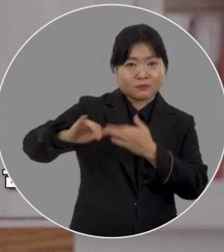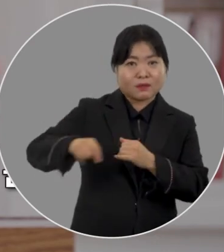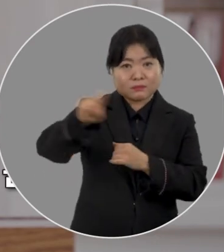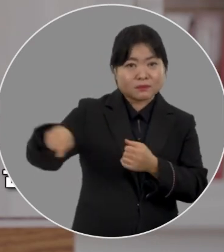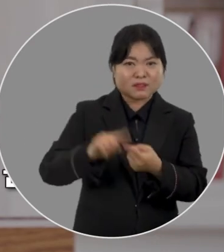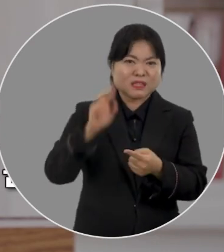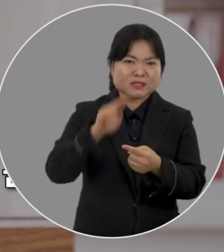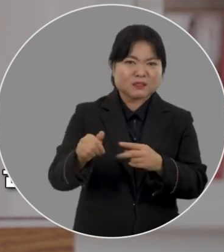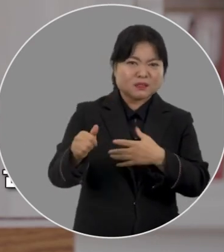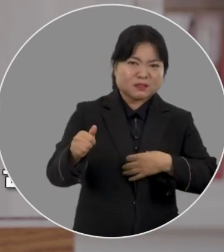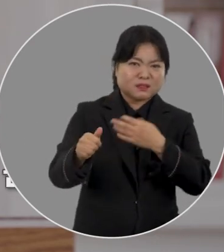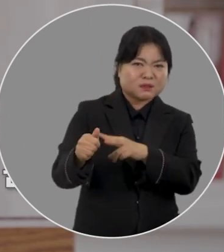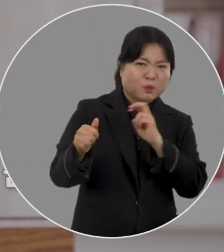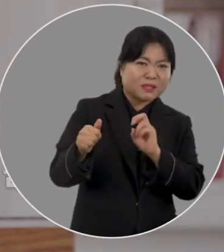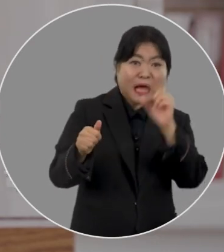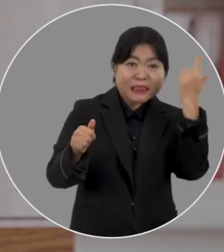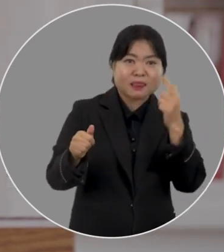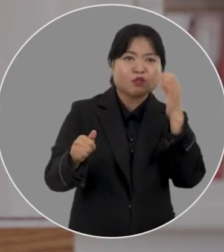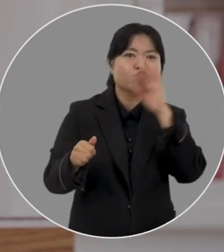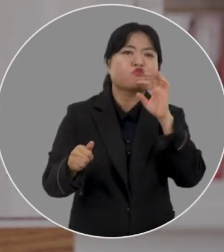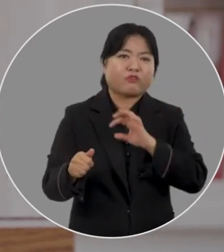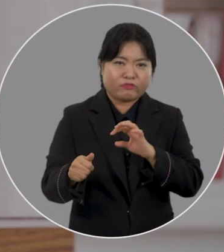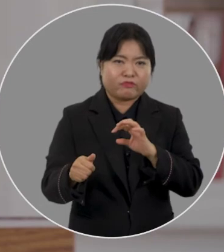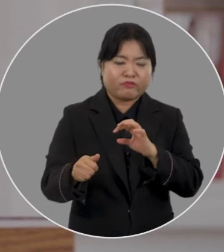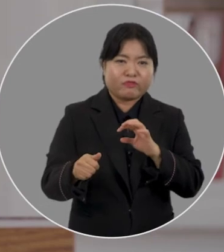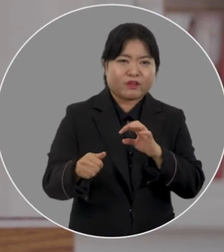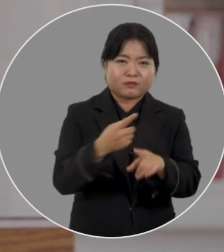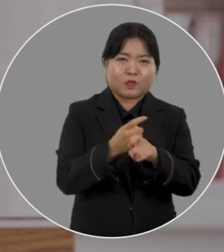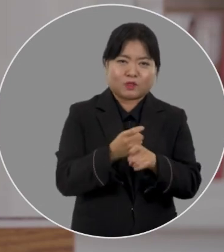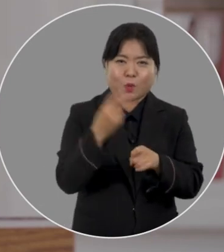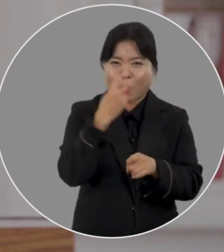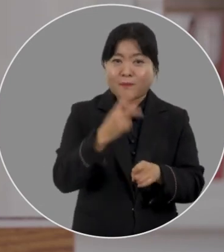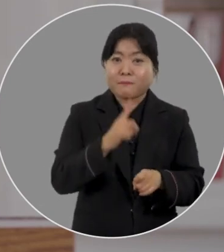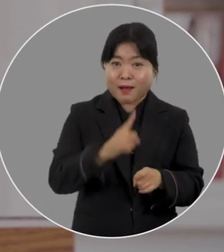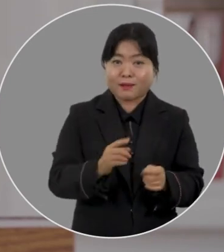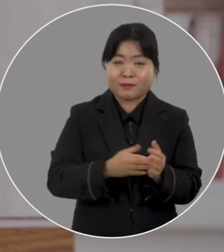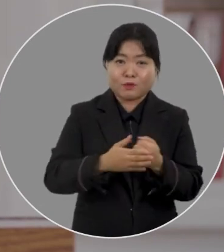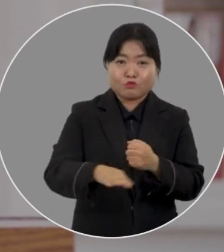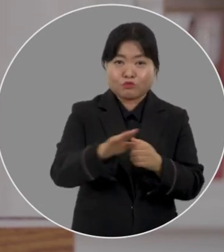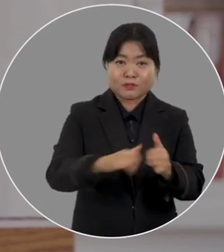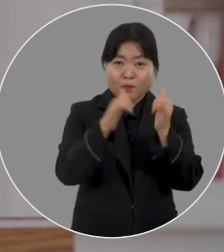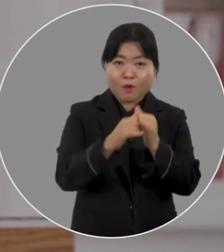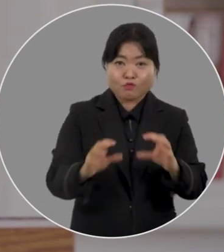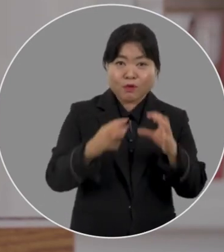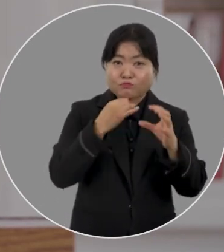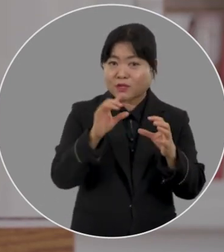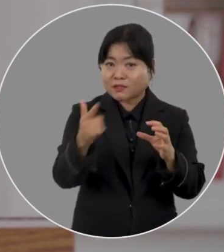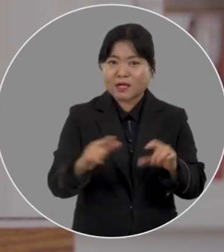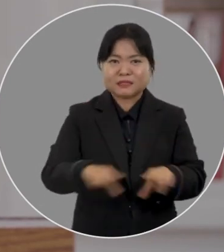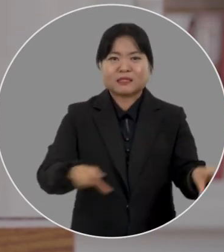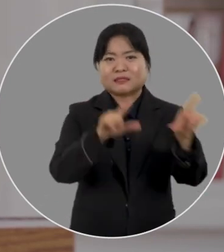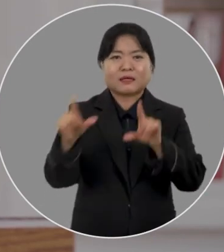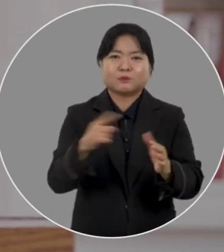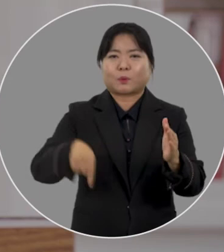정오를 하지 않는 훈련 이게 이제 천적 관리라고 하는데 네. 우리 이제 사회나 국가뿐만 아니라 일상의 삶 속에서도 그런 것은